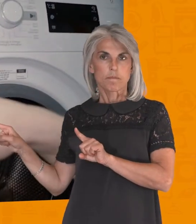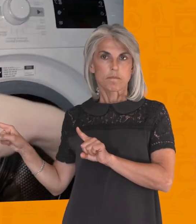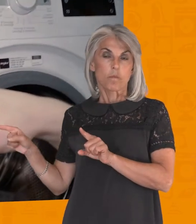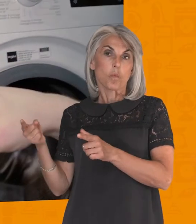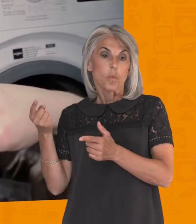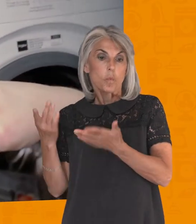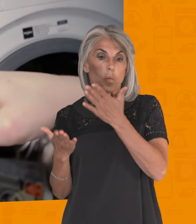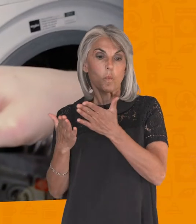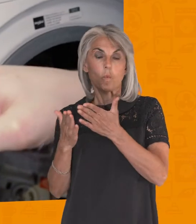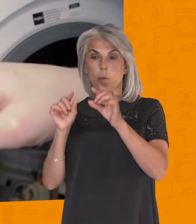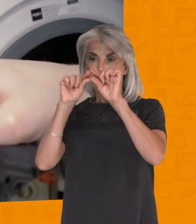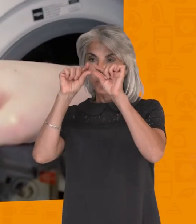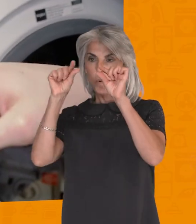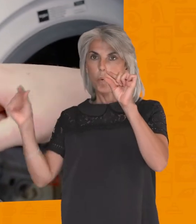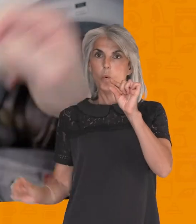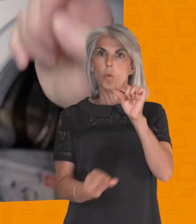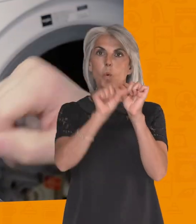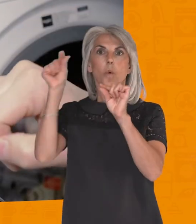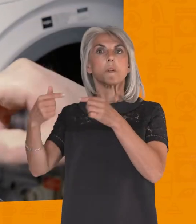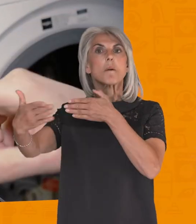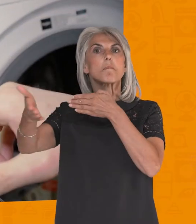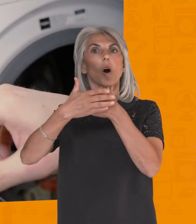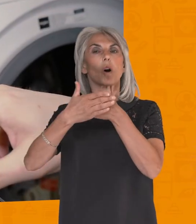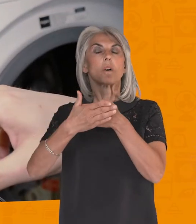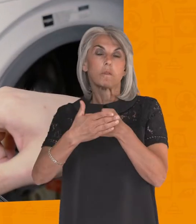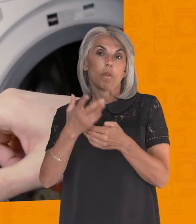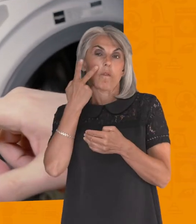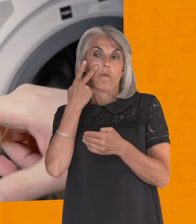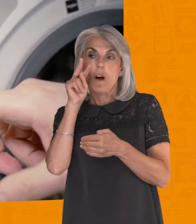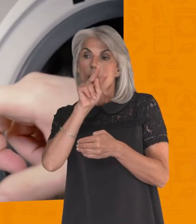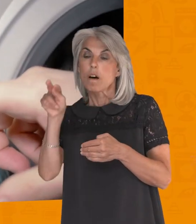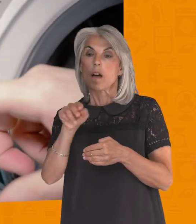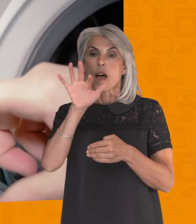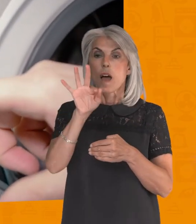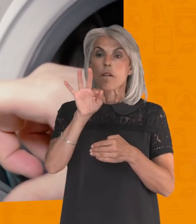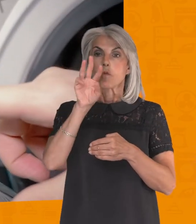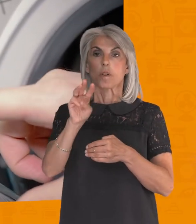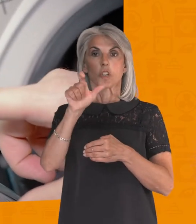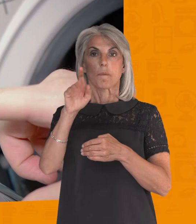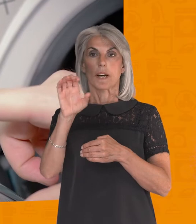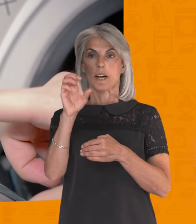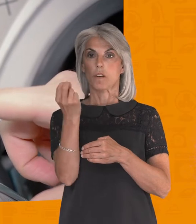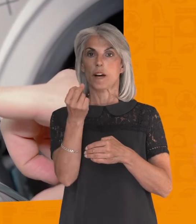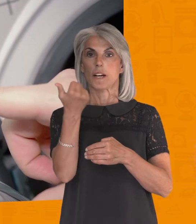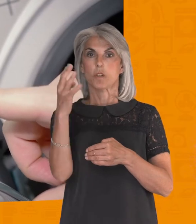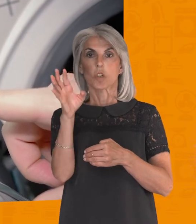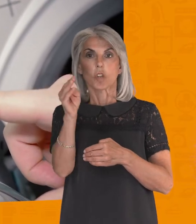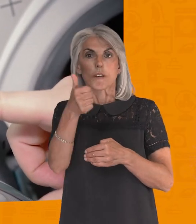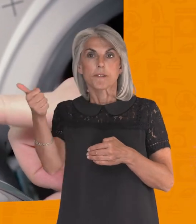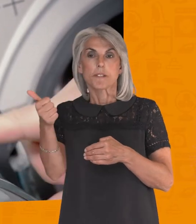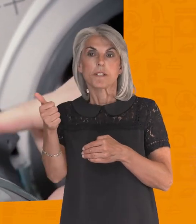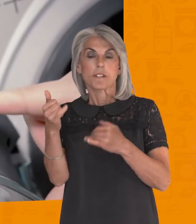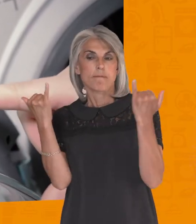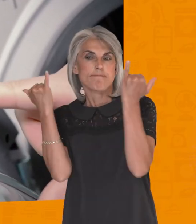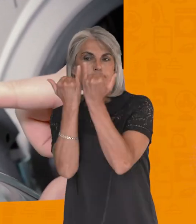également sur le côté de votre banc donc là on peut le voir ensemble f w gb 80 à 490 6 est le type de